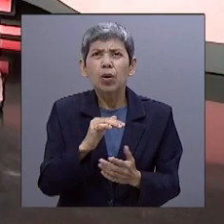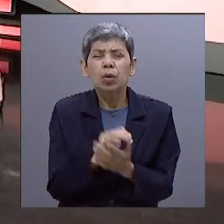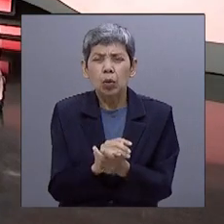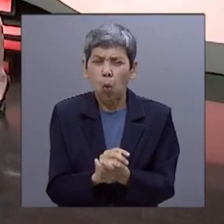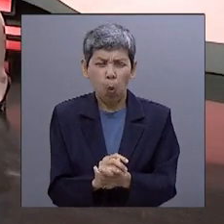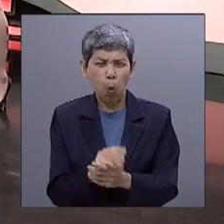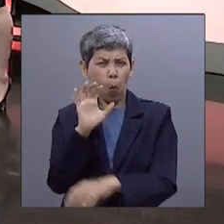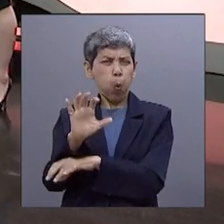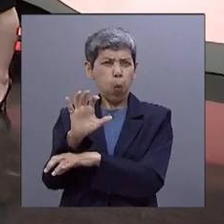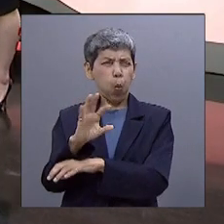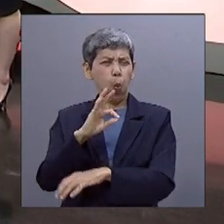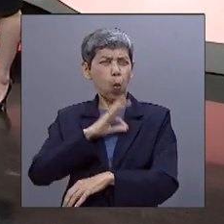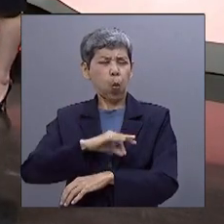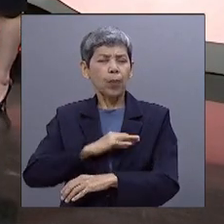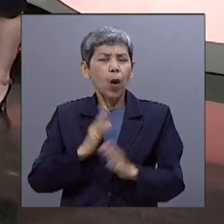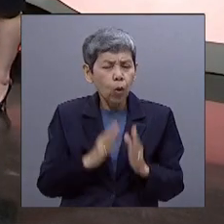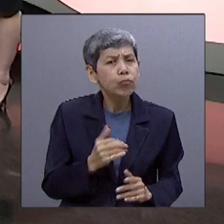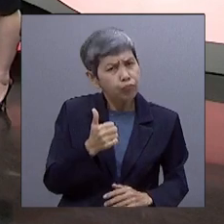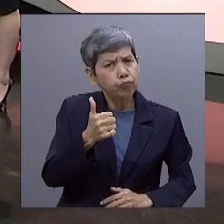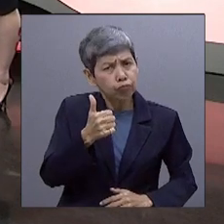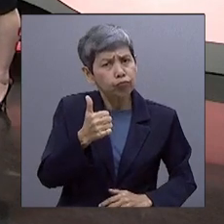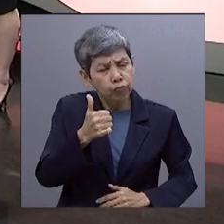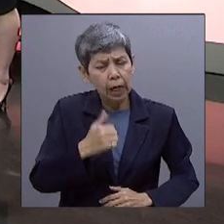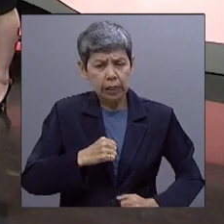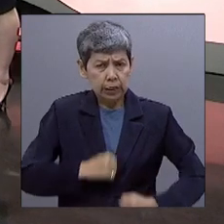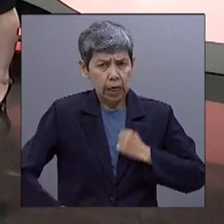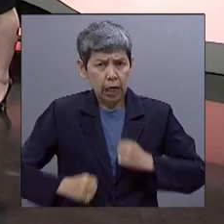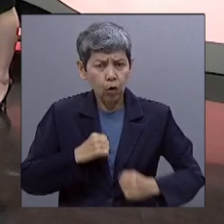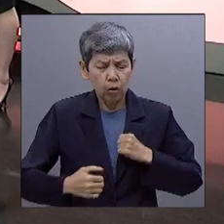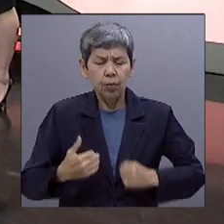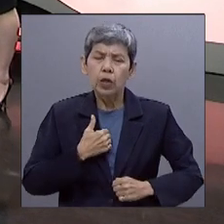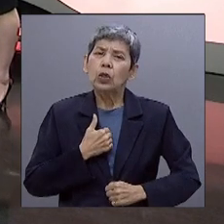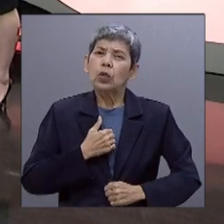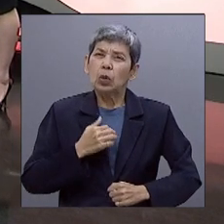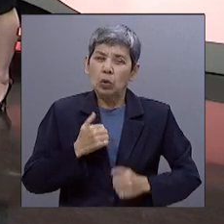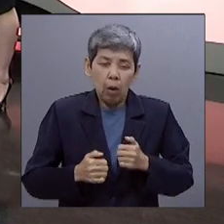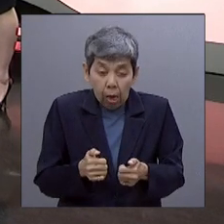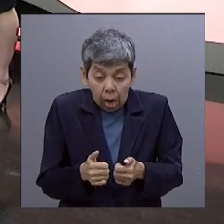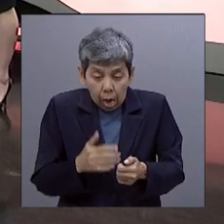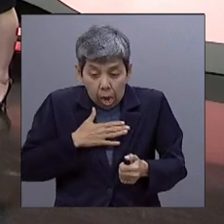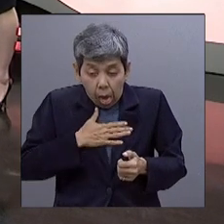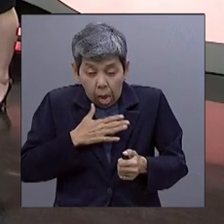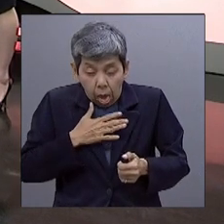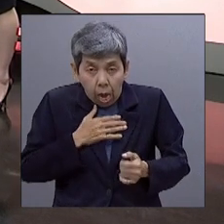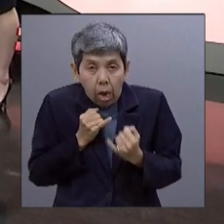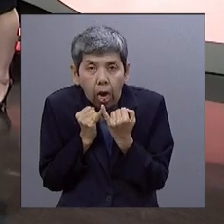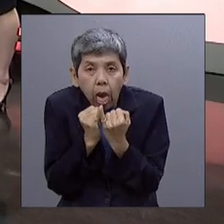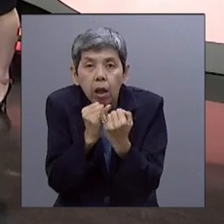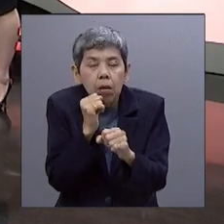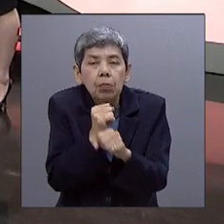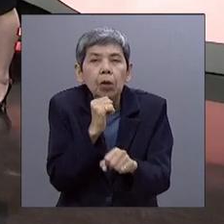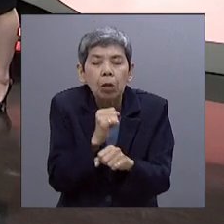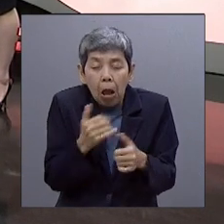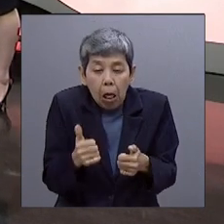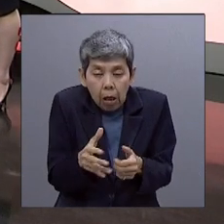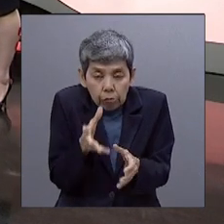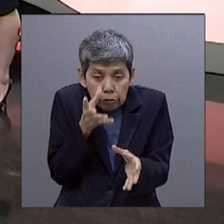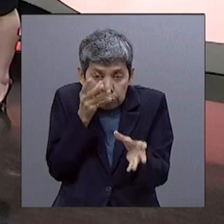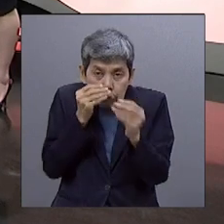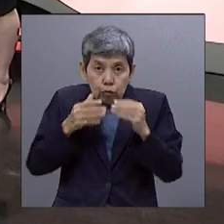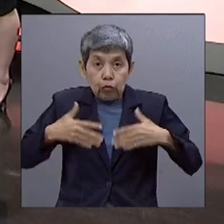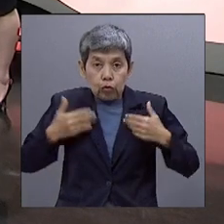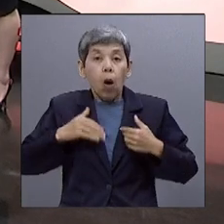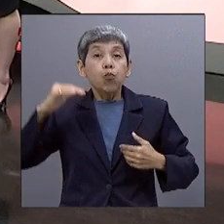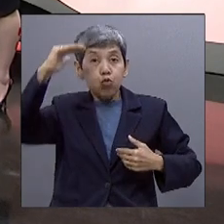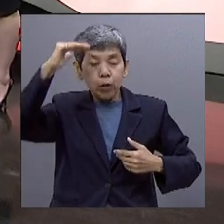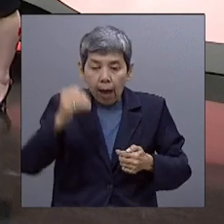เข้มไปหรือเปล่าแต่บางคนมองว่าดีนะเพราะว่าเยาวชนบางคนต้องยอมรับว่าควบคุมตัวเองไม่ได้เกมอ่ะยิ่งเล่นยิ่งสนุกแม้แต่